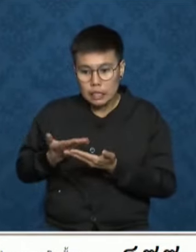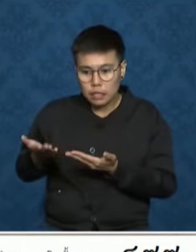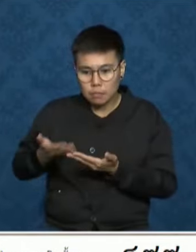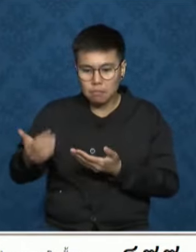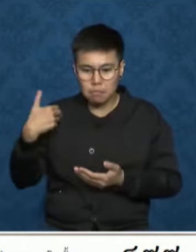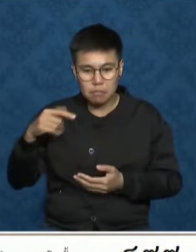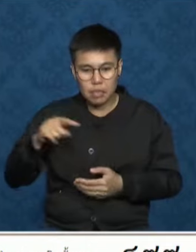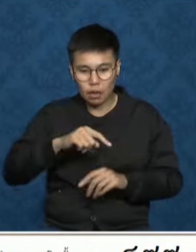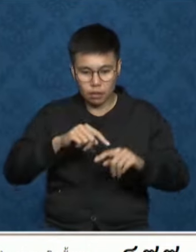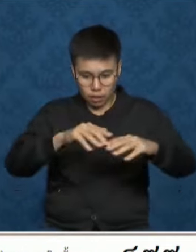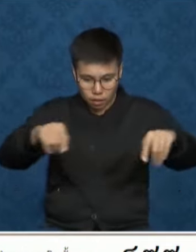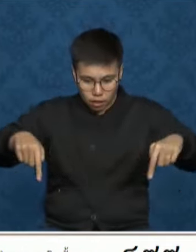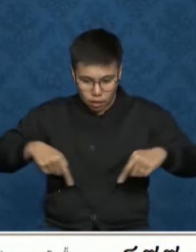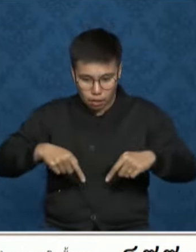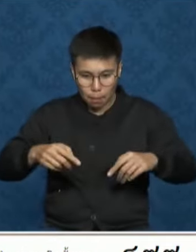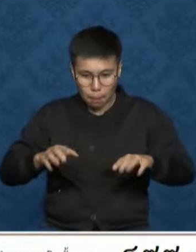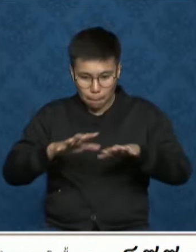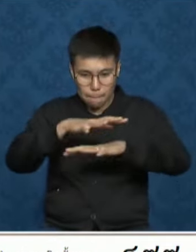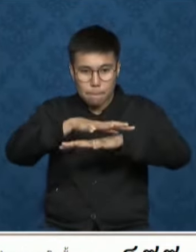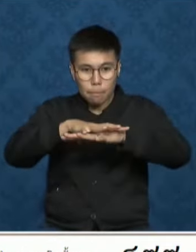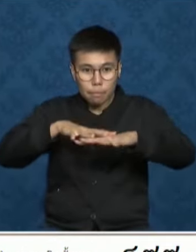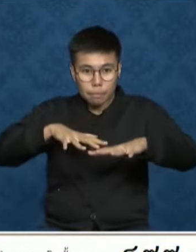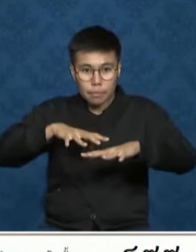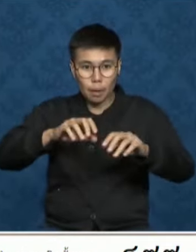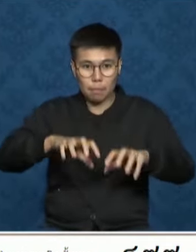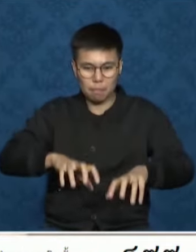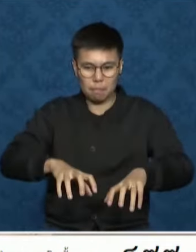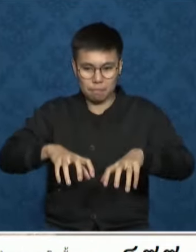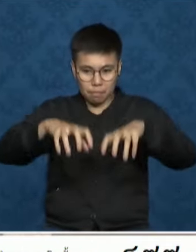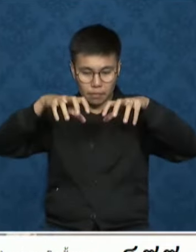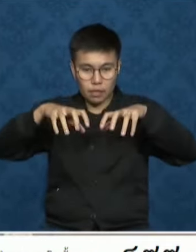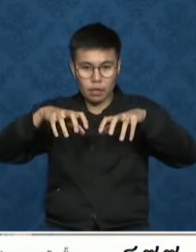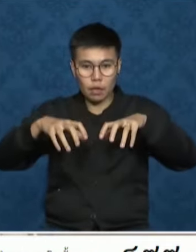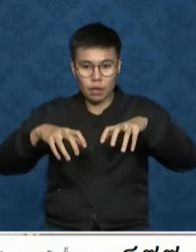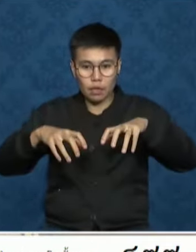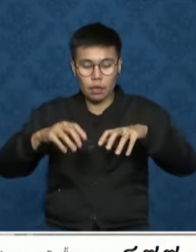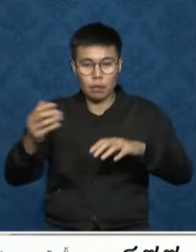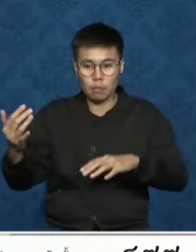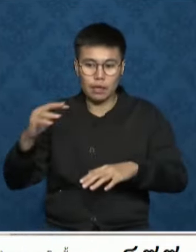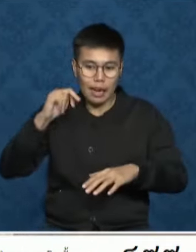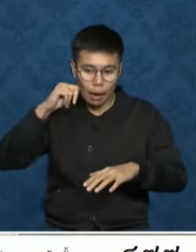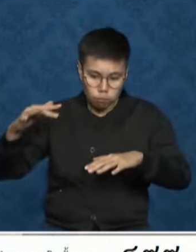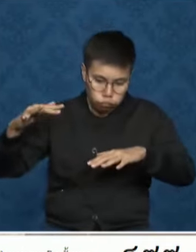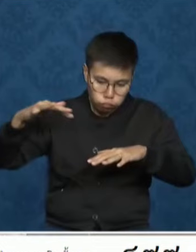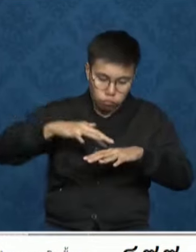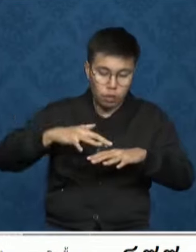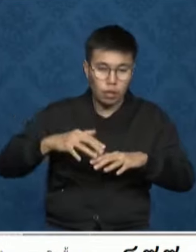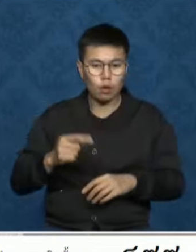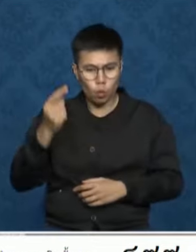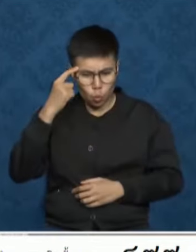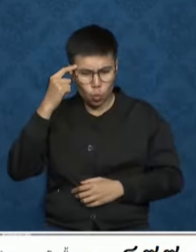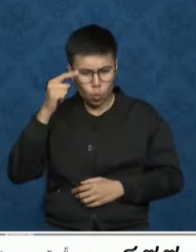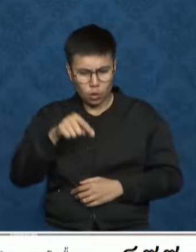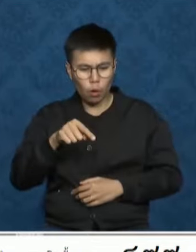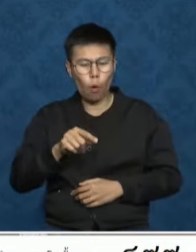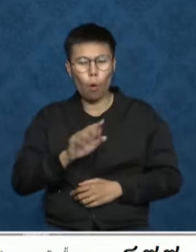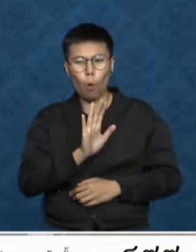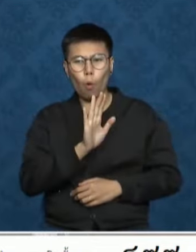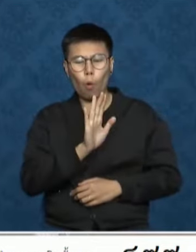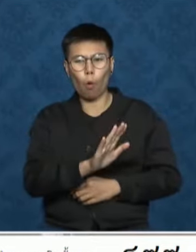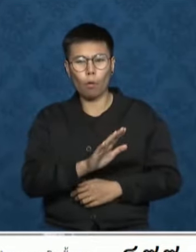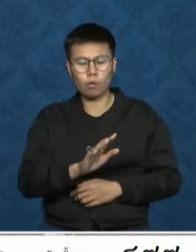ในการปิดทอละบายน้ำถมาทานครั เป็ไปได้ไงครั รานรซื้อของเกาจะไม่รู้วาอนนี้มเป็นฝาหลวง